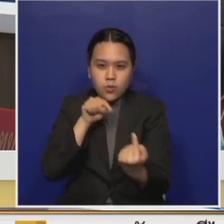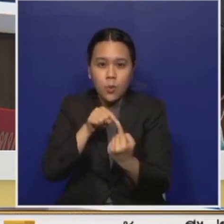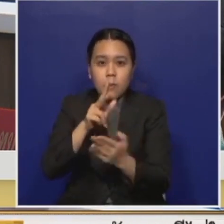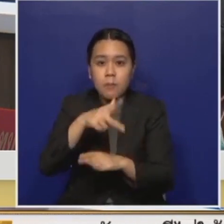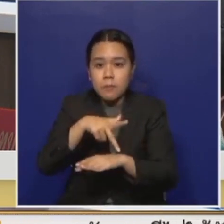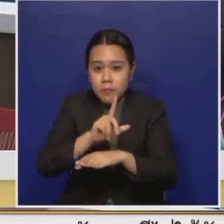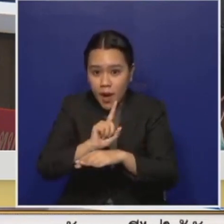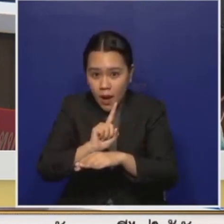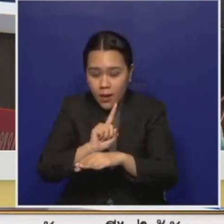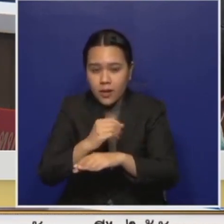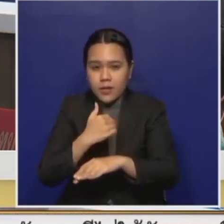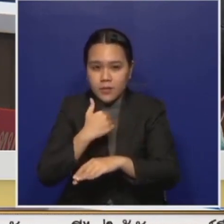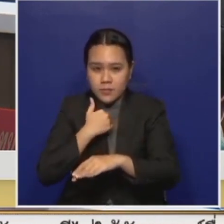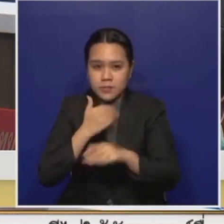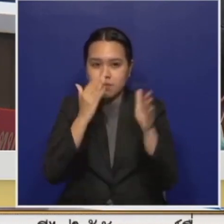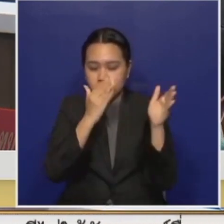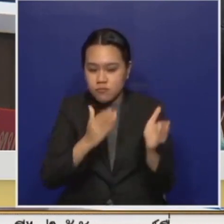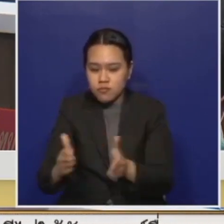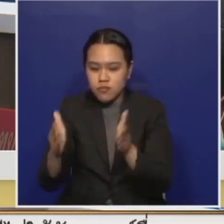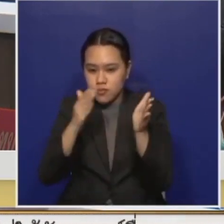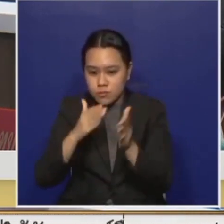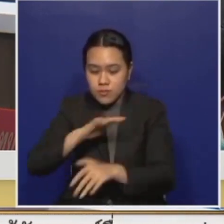ระบวนการของการร่วมกันคิด